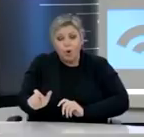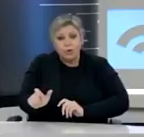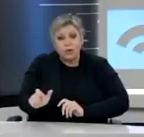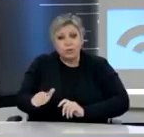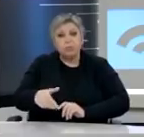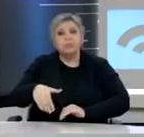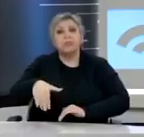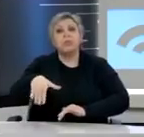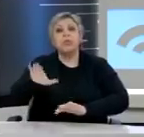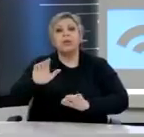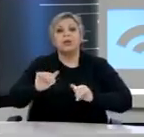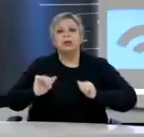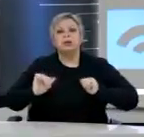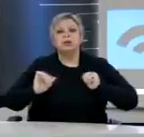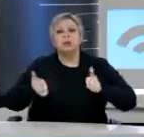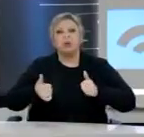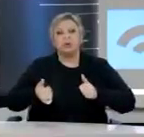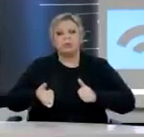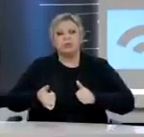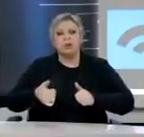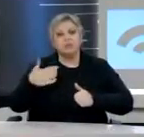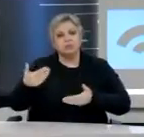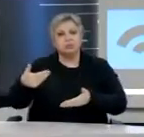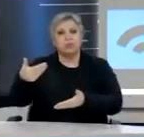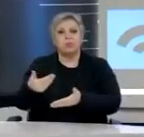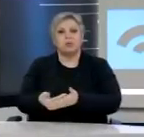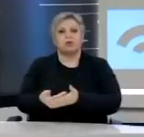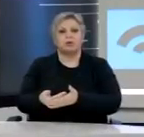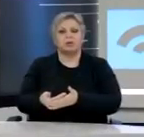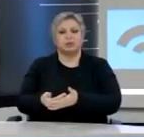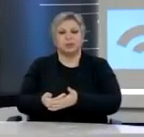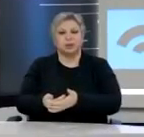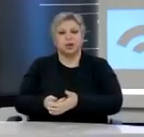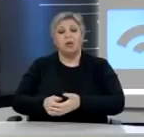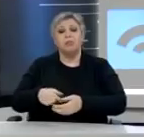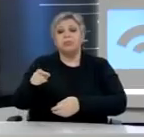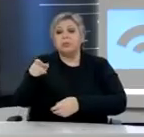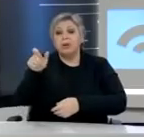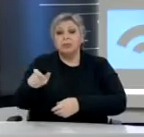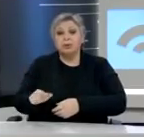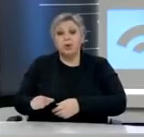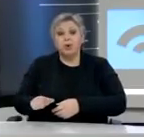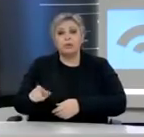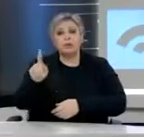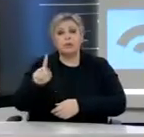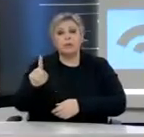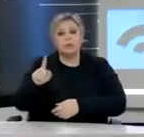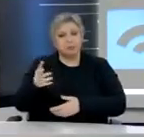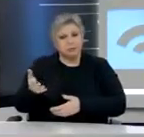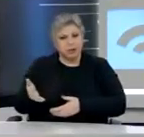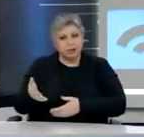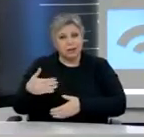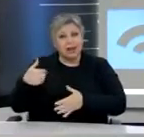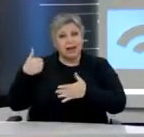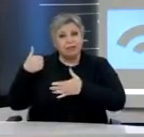να προκαλέσει συζήτηση, ο κ. Μητσοτάκης, ο οποίος μας απειλούσε διαρκώς